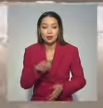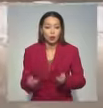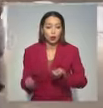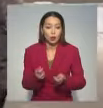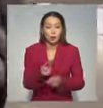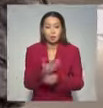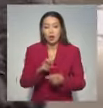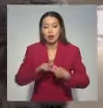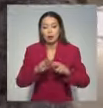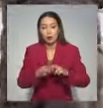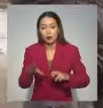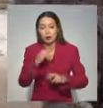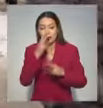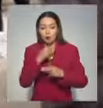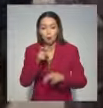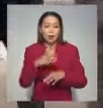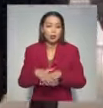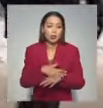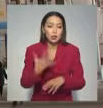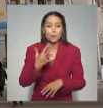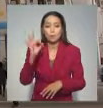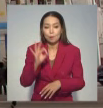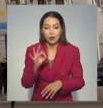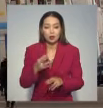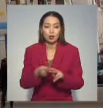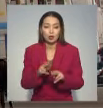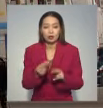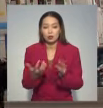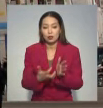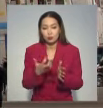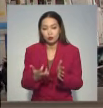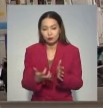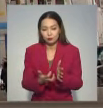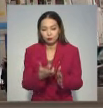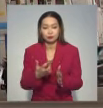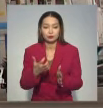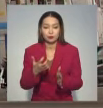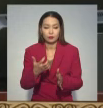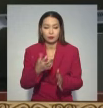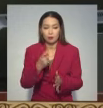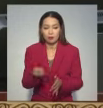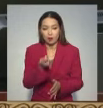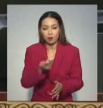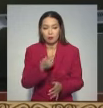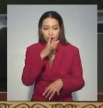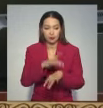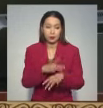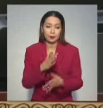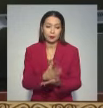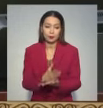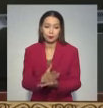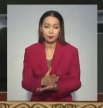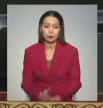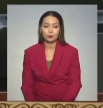бірқатар мәселелердің басын ашып, халықтың 5%-ке жуығының табысы күнкөріс деңгейінен төмен екендігін айтты. Если посмотреть на